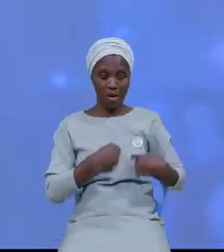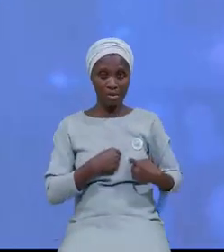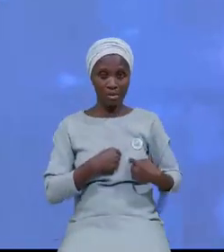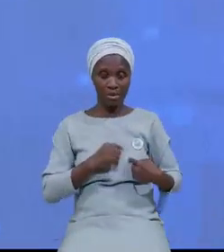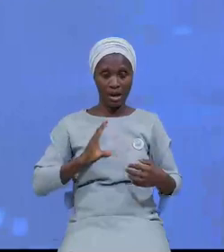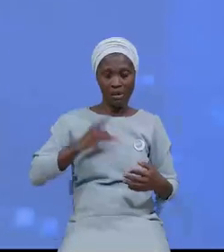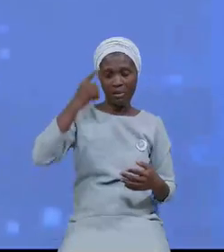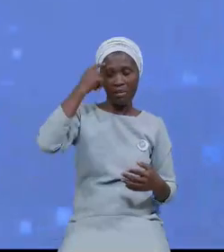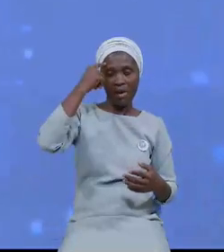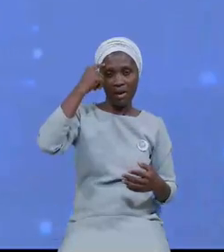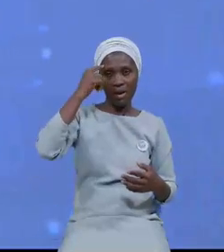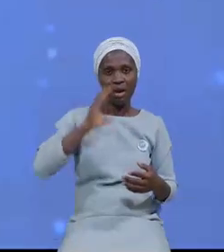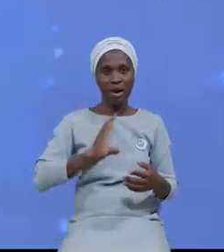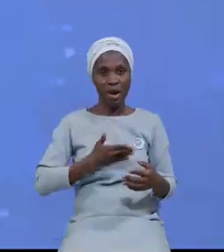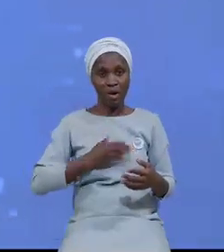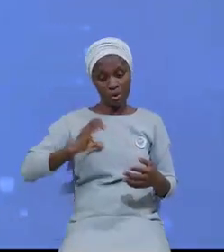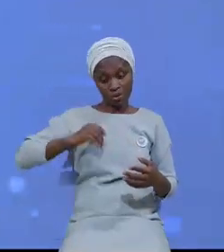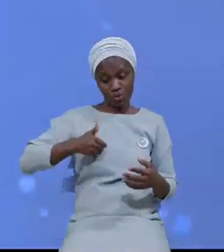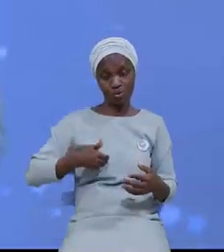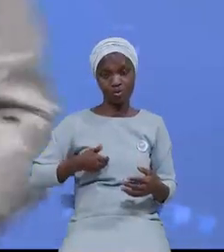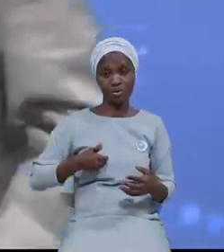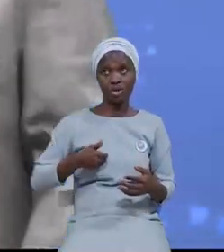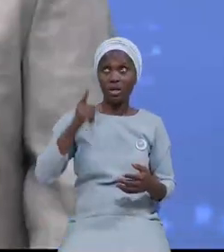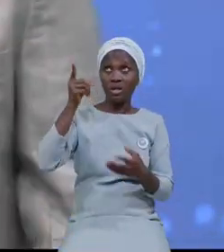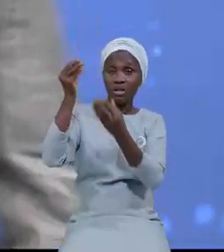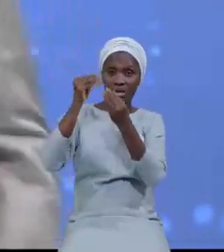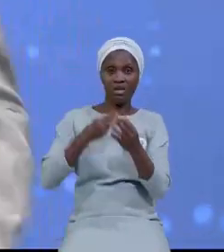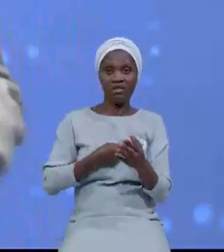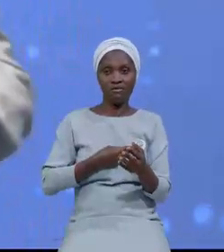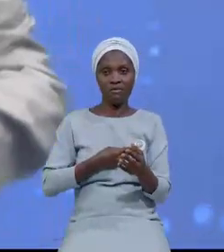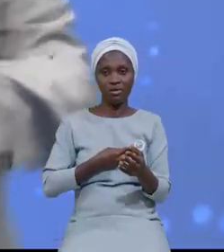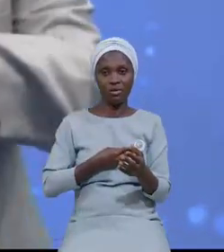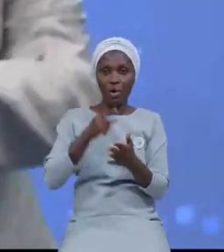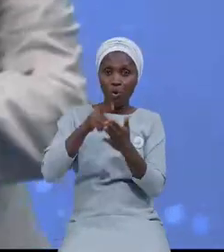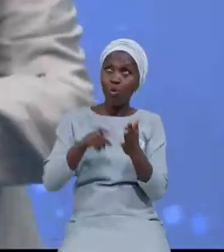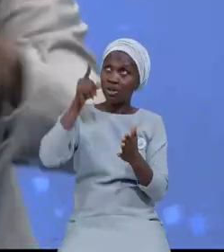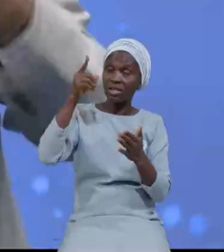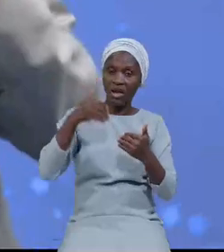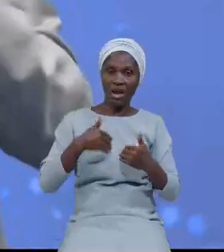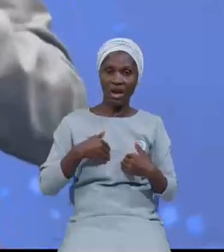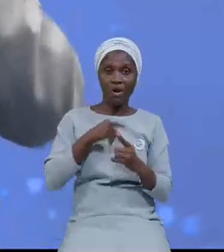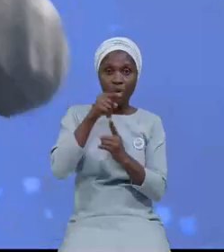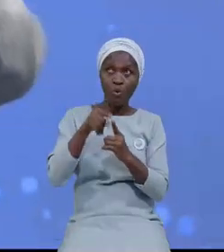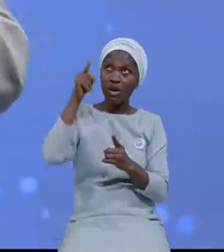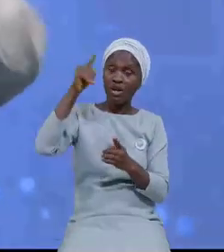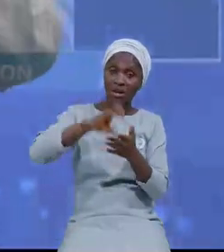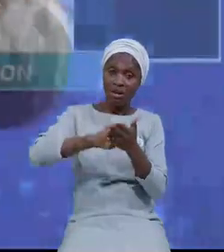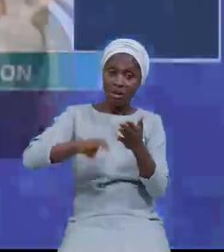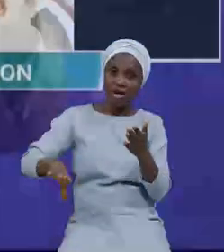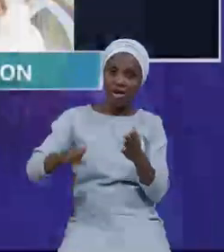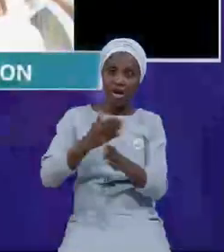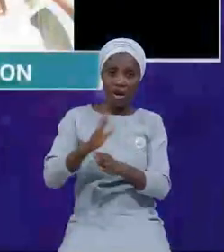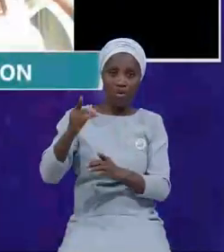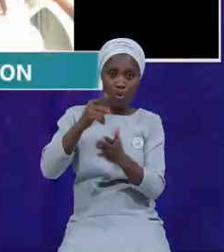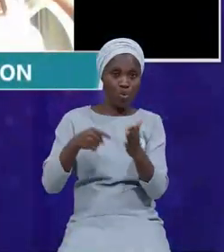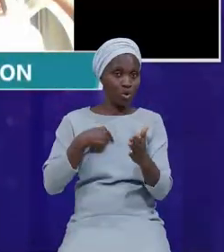cœurs nos P nos âmes il nous donne ce qu'il a quand il ôte ce